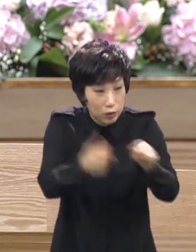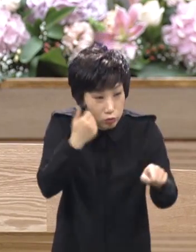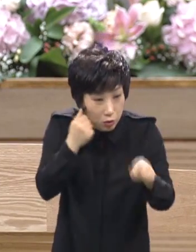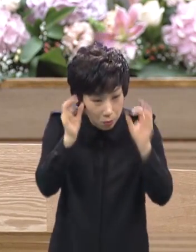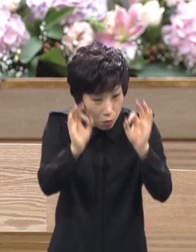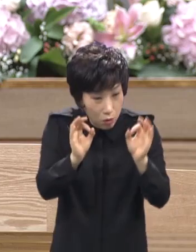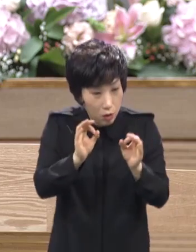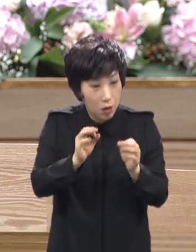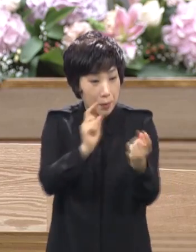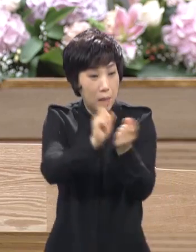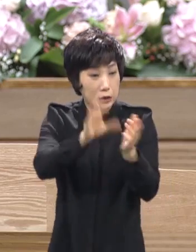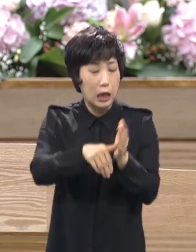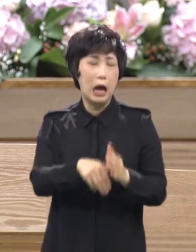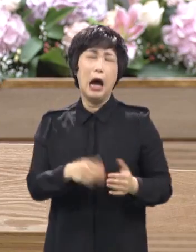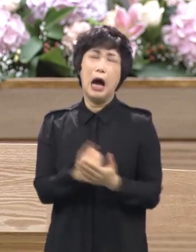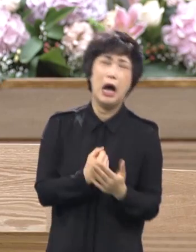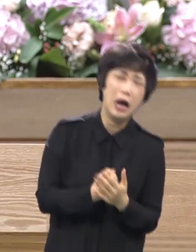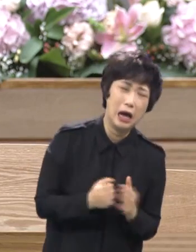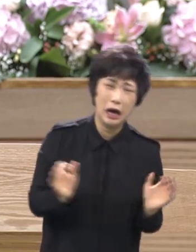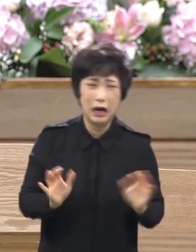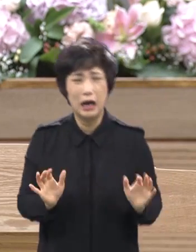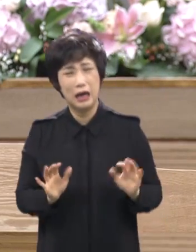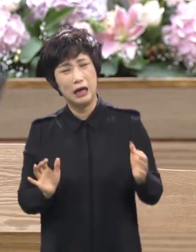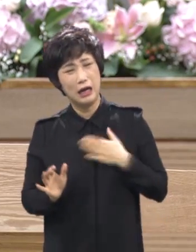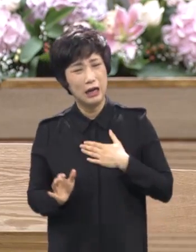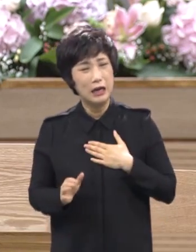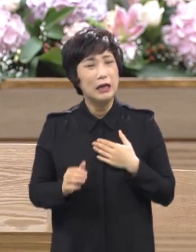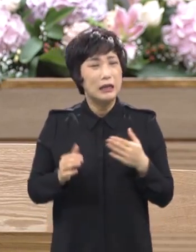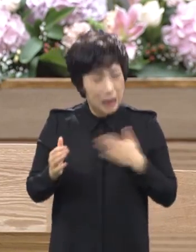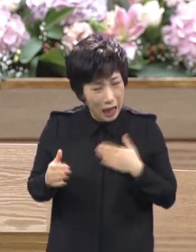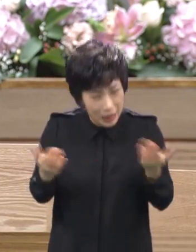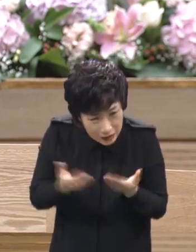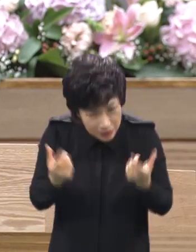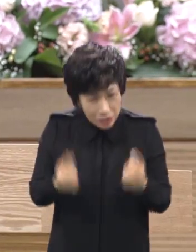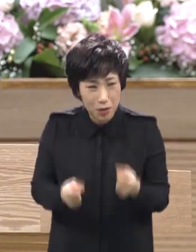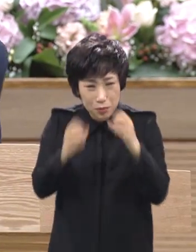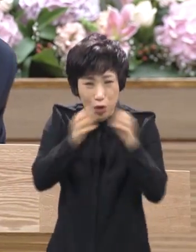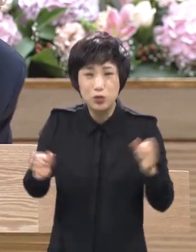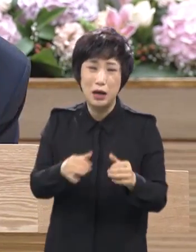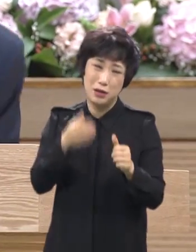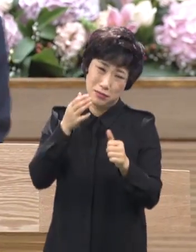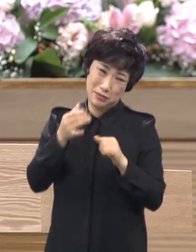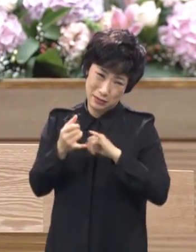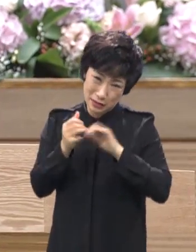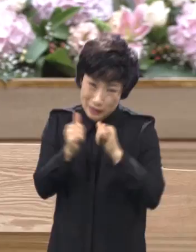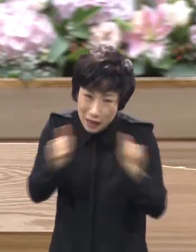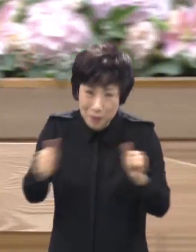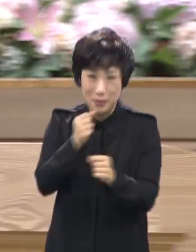때 안타까워 못 견뎌서 내 사정처럼 전도하게 하옵소서.